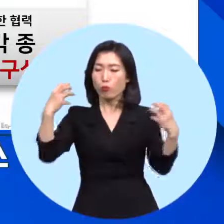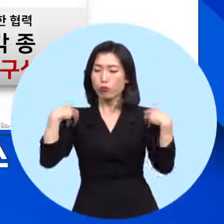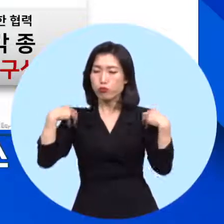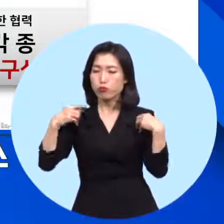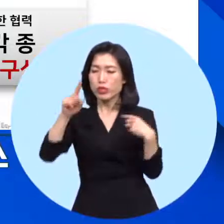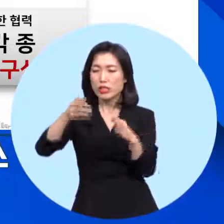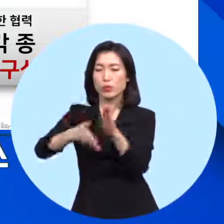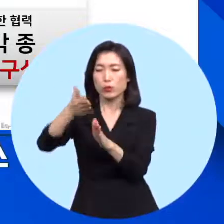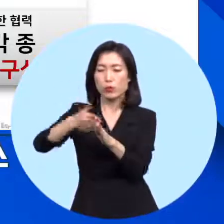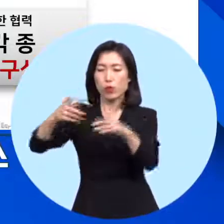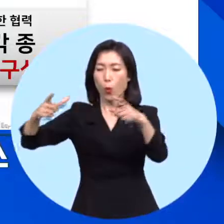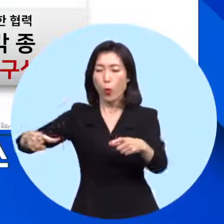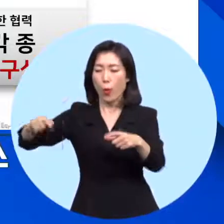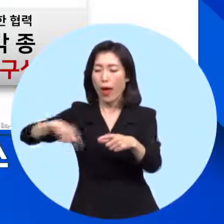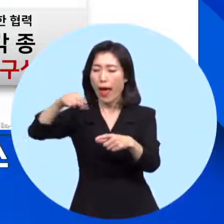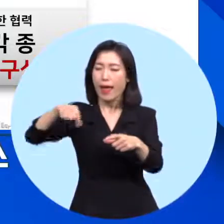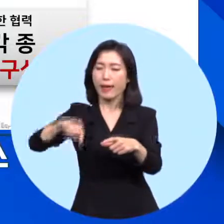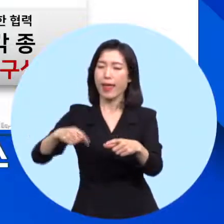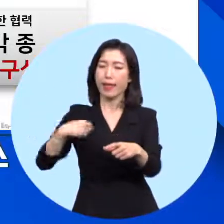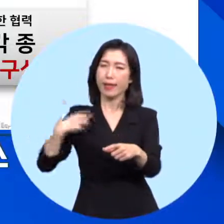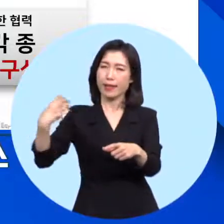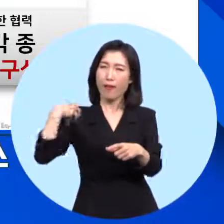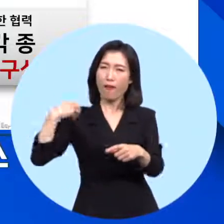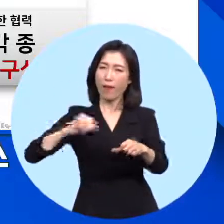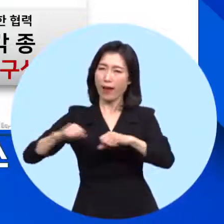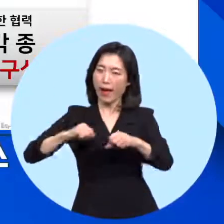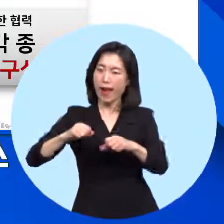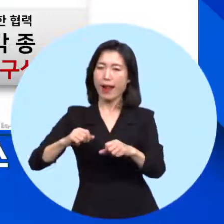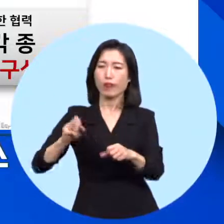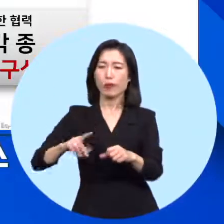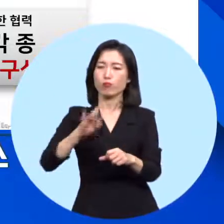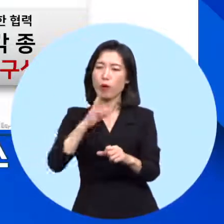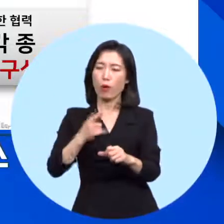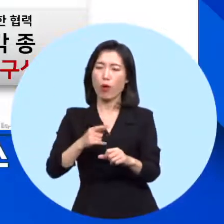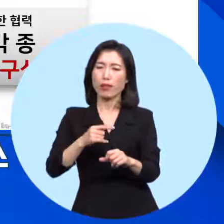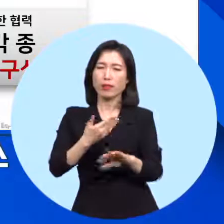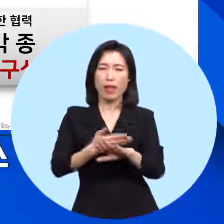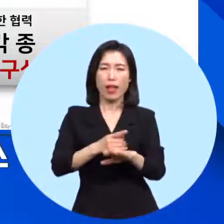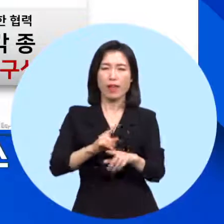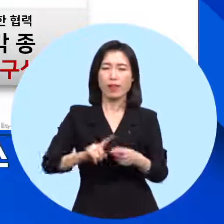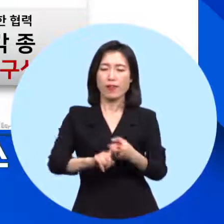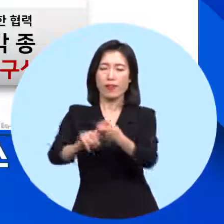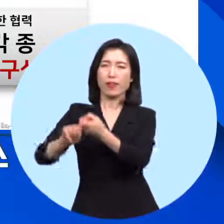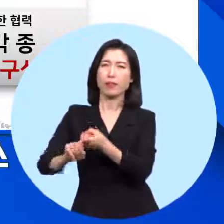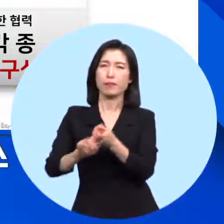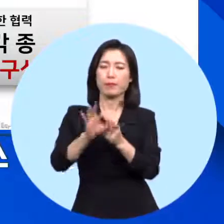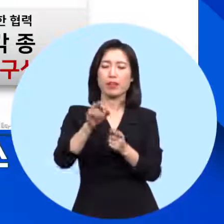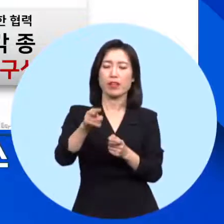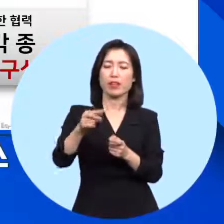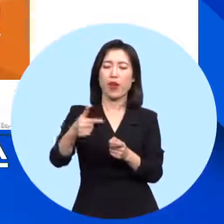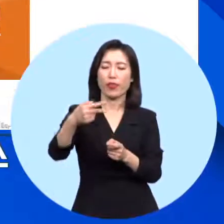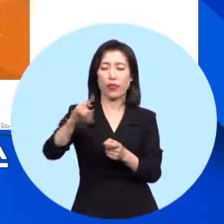내에서 역할뿐만 아니라 연대 활동을 지속하고 있는데요. 예를